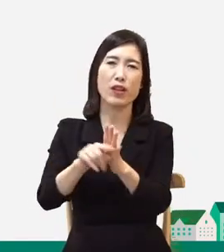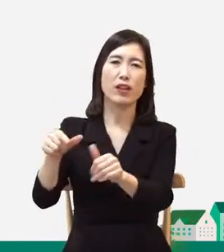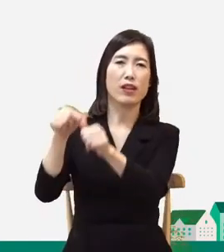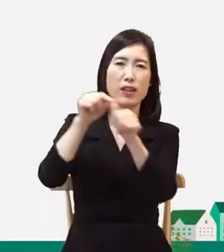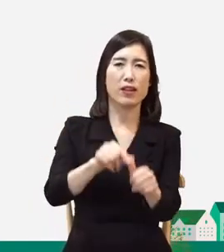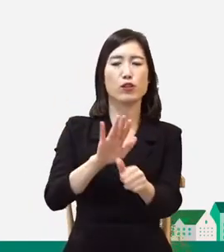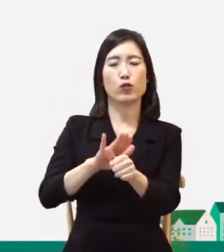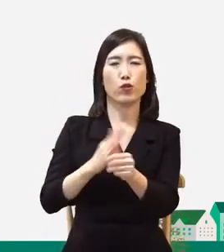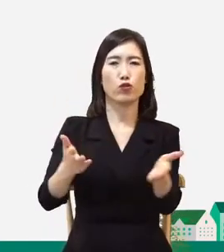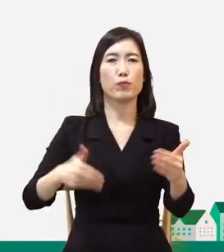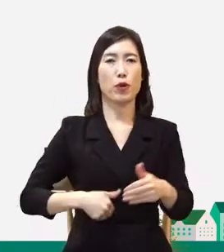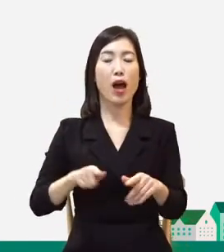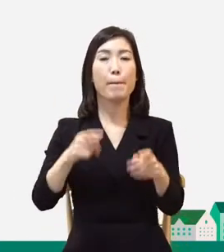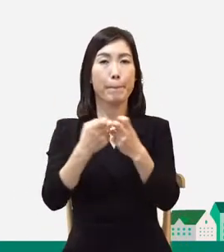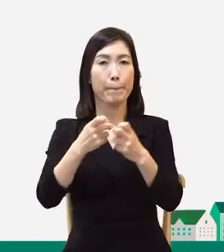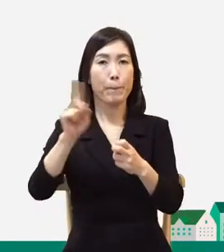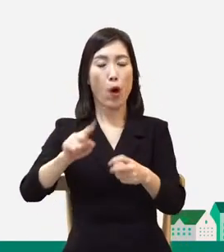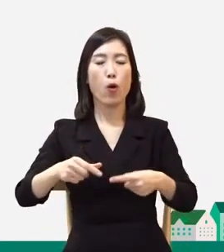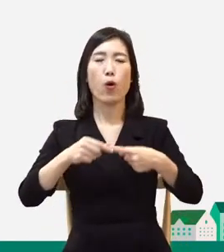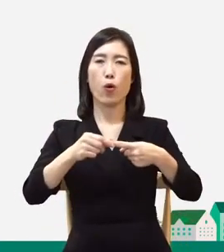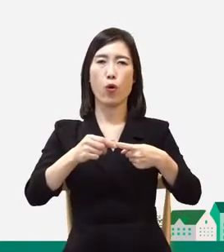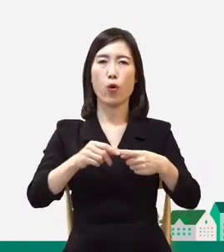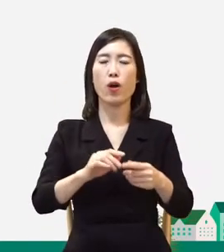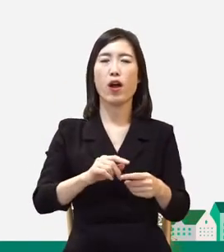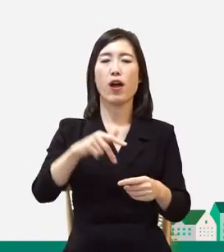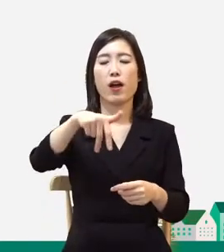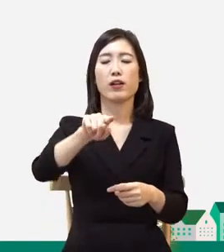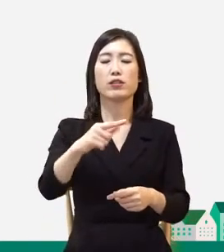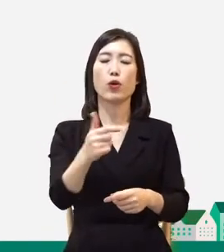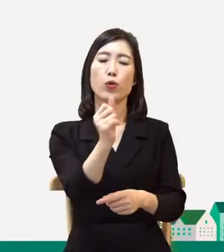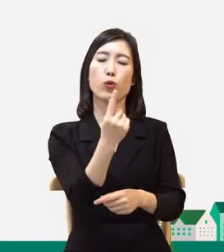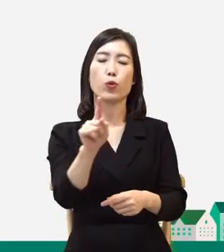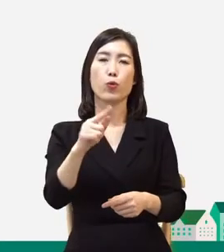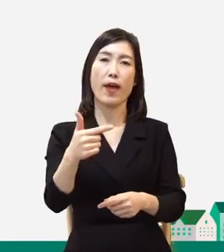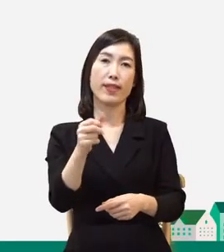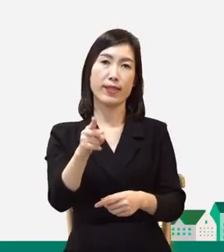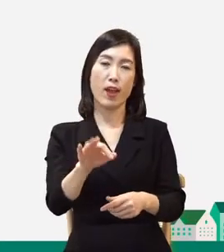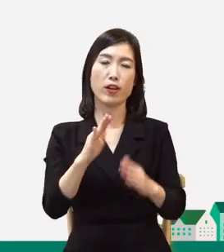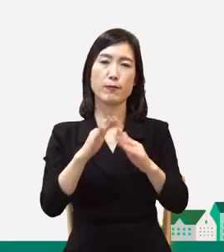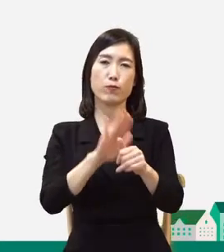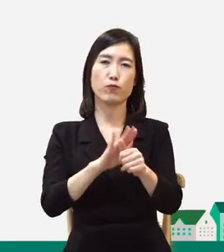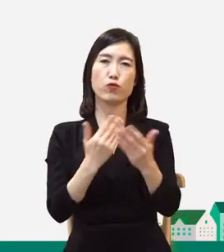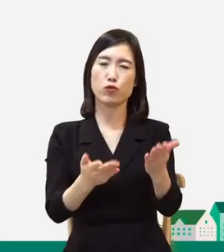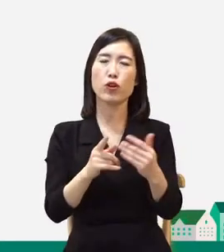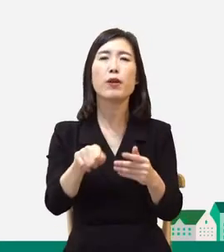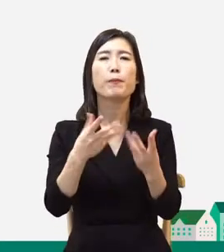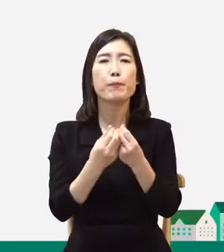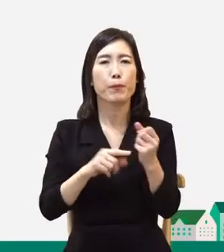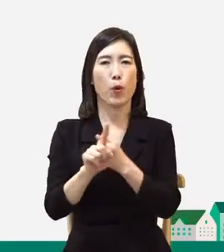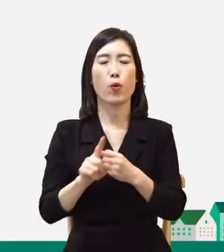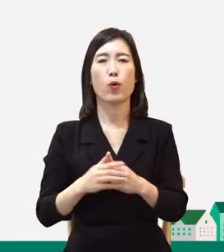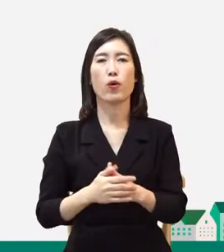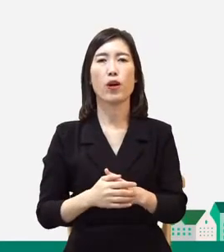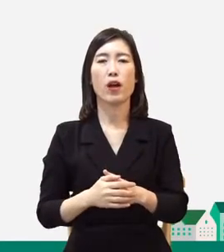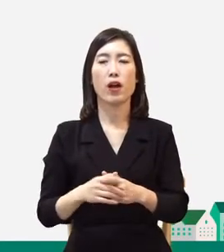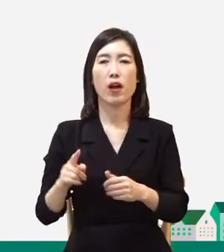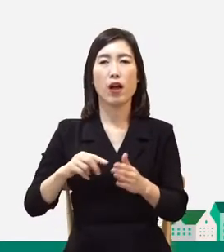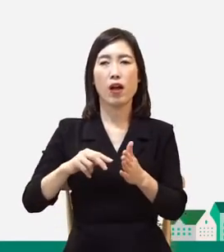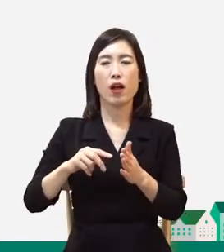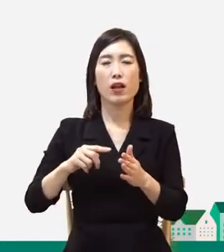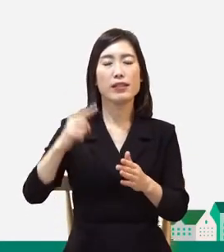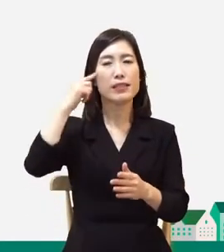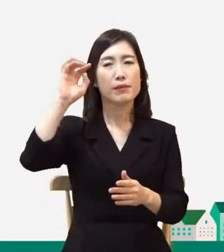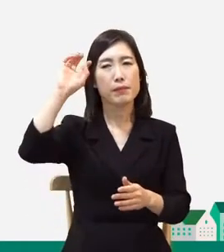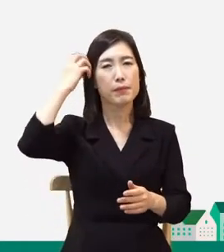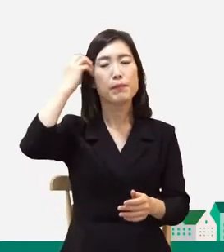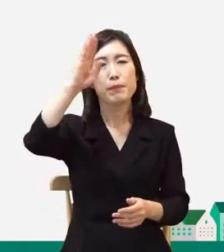제안해 보겠습니다. 첫 번째는 전환형 지원주택입니다. 지원주택을 입주하기 위해서는 질환을 증명하는 의사의